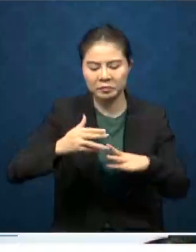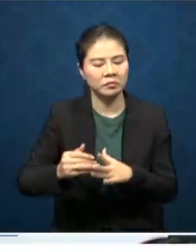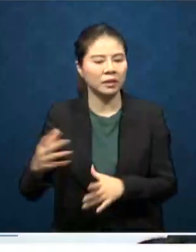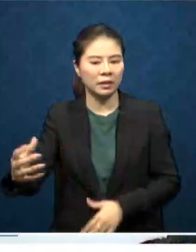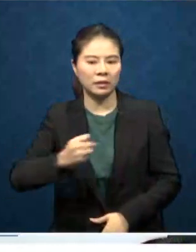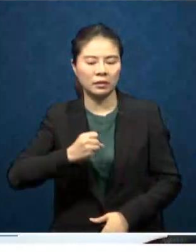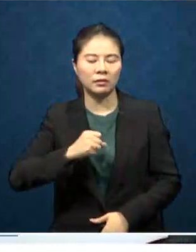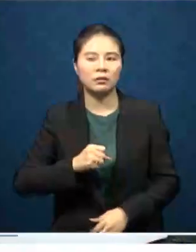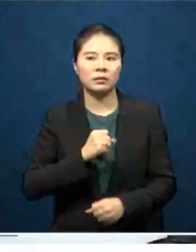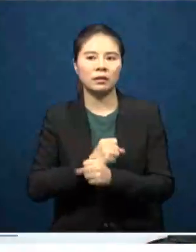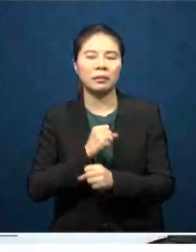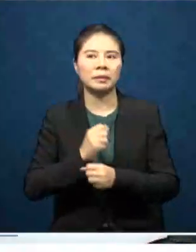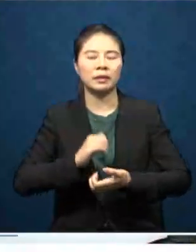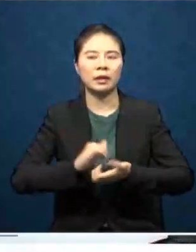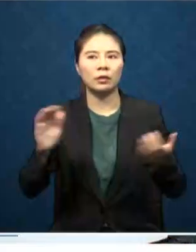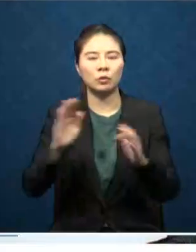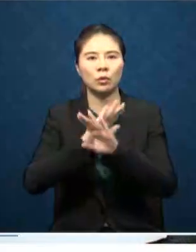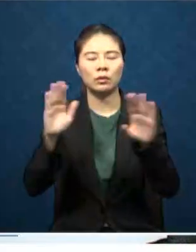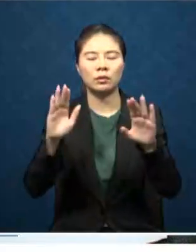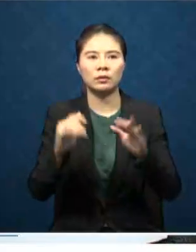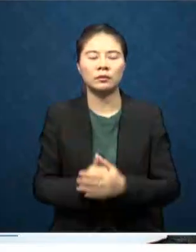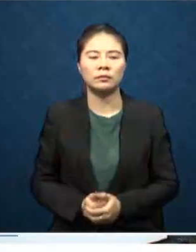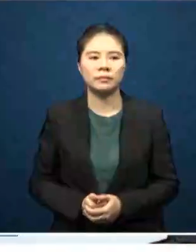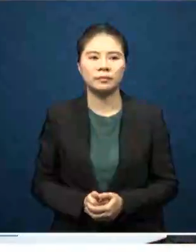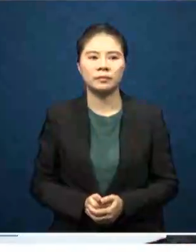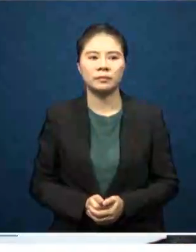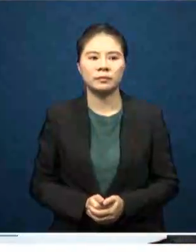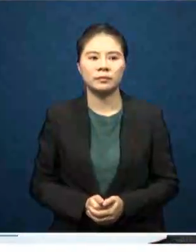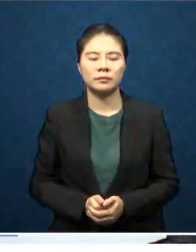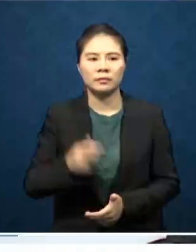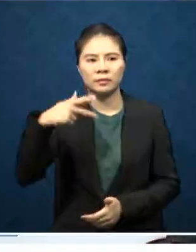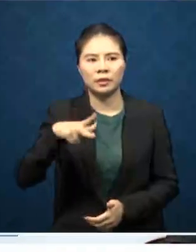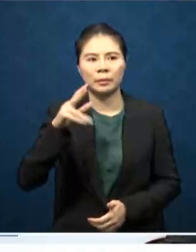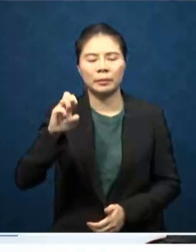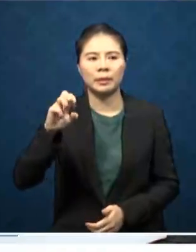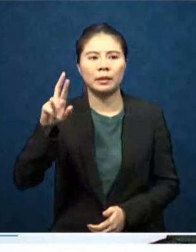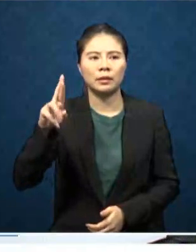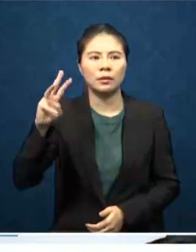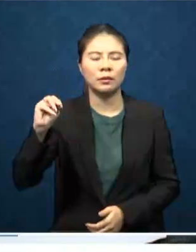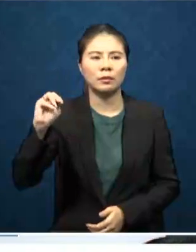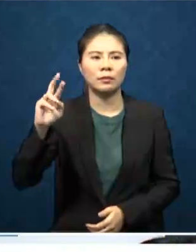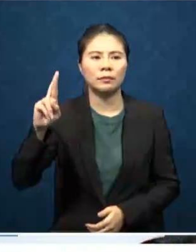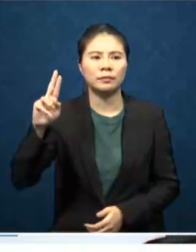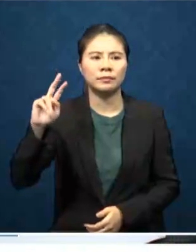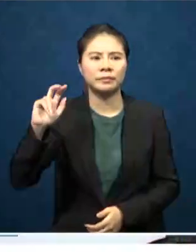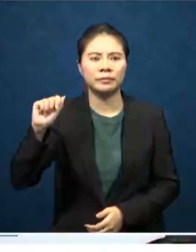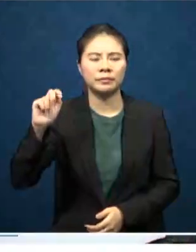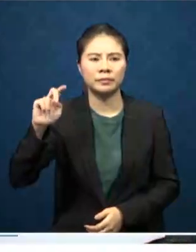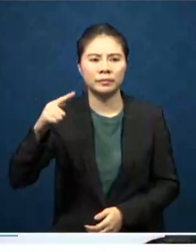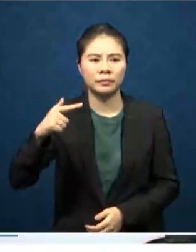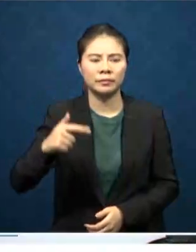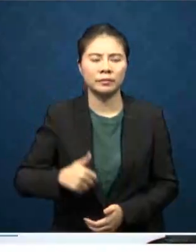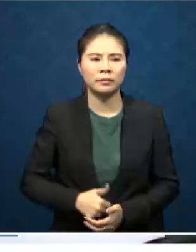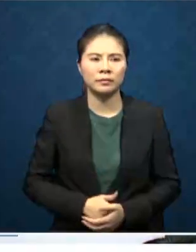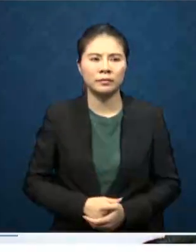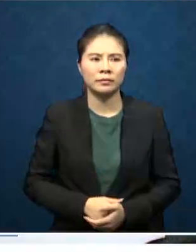นะฮะเรื่องที่ 2ที่จะกราบเรียนท่านศาสตราจารย์พี่รงได้พูดนิดนึงน้อยนิดมากท่านพูดเยอะแต่ท่านพูด